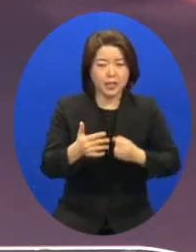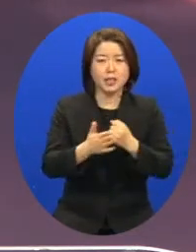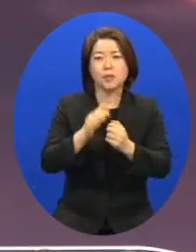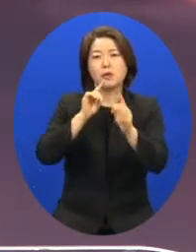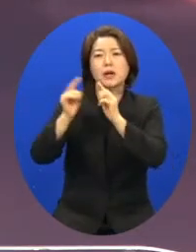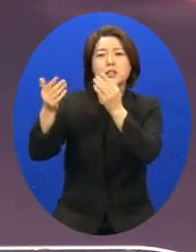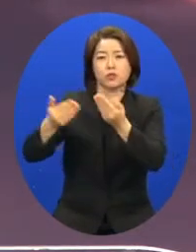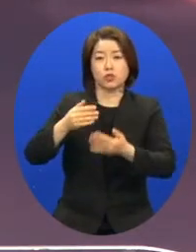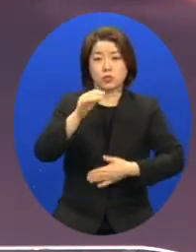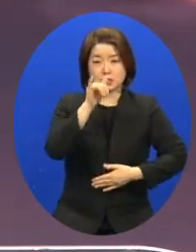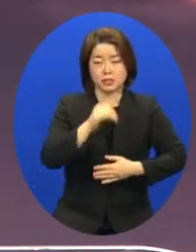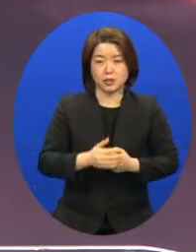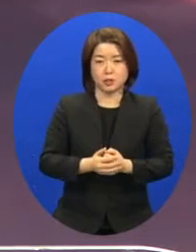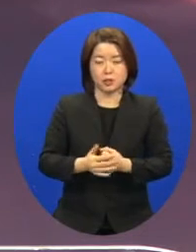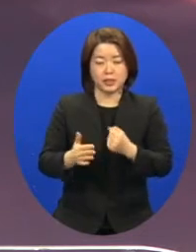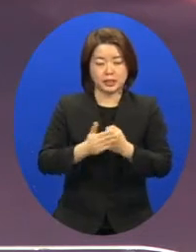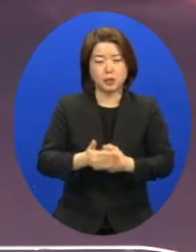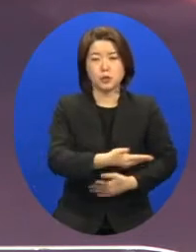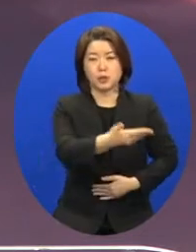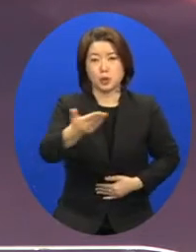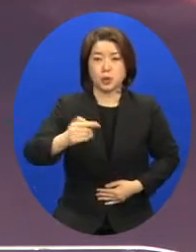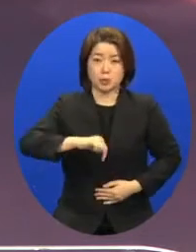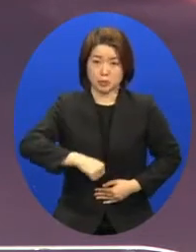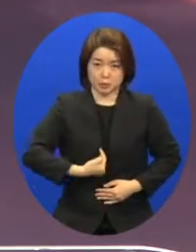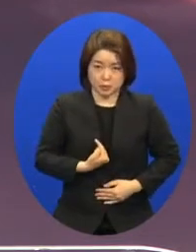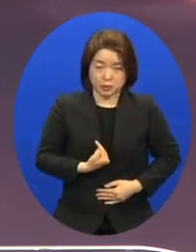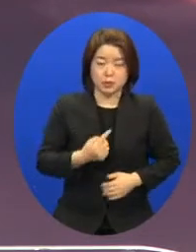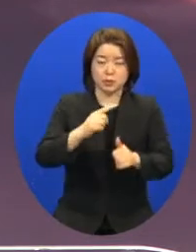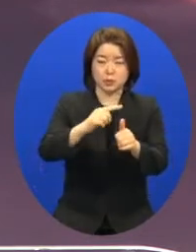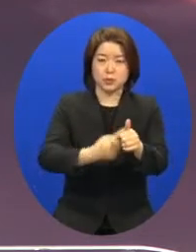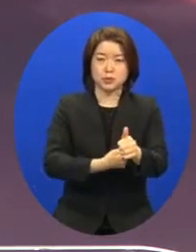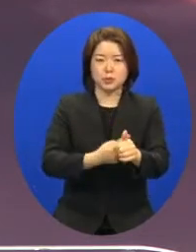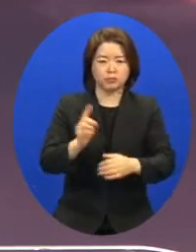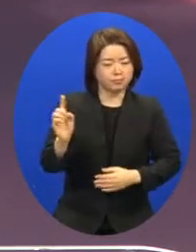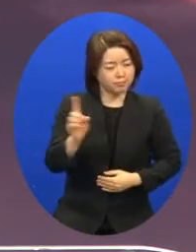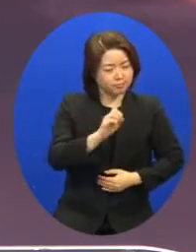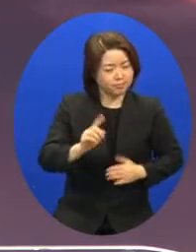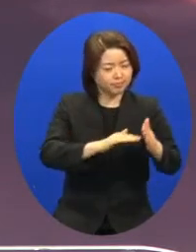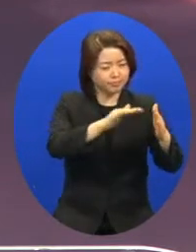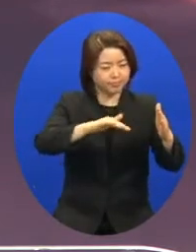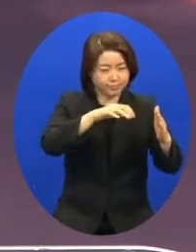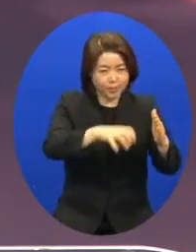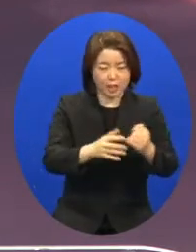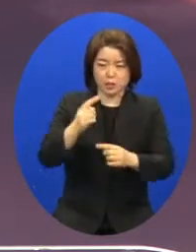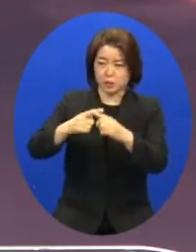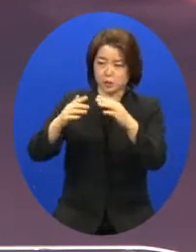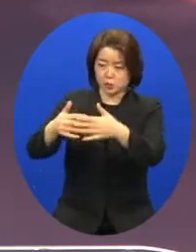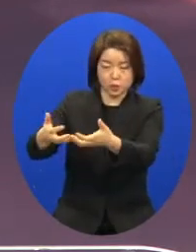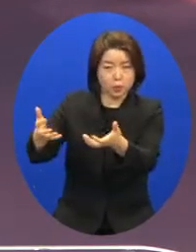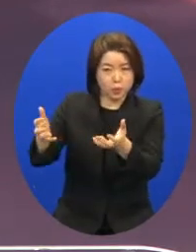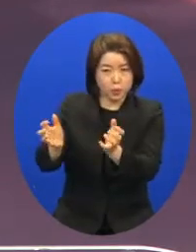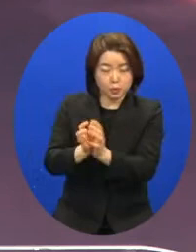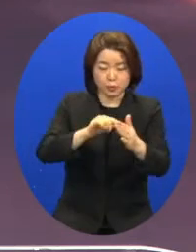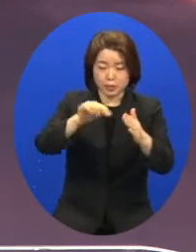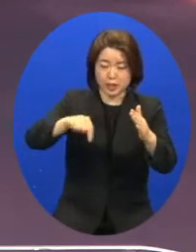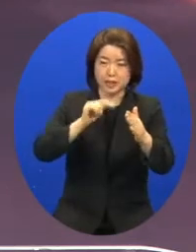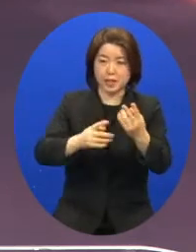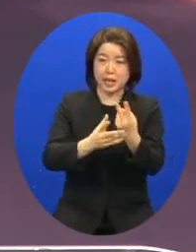그러니 여러분 스스로가 도무지 가정이나 교회 공동체 안에 하나됨이